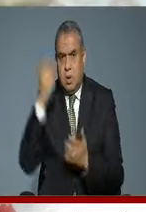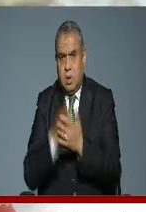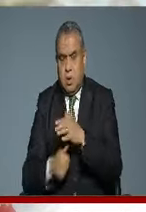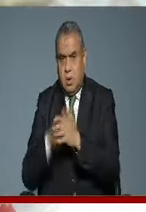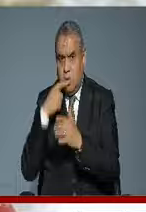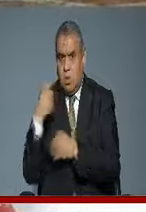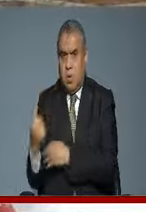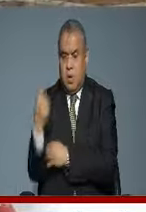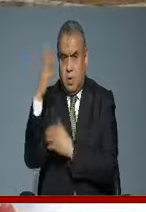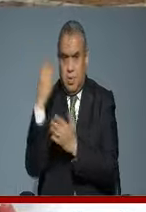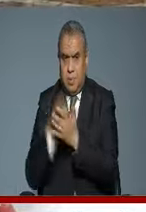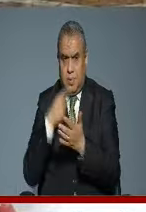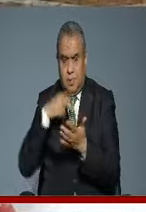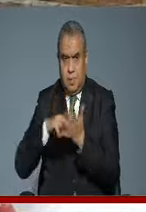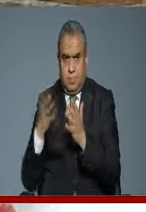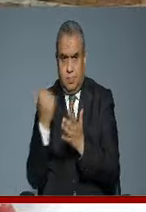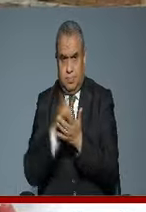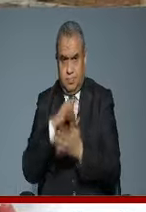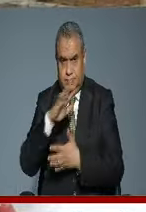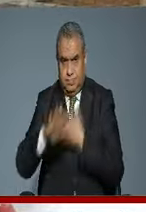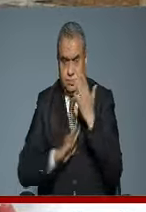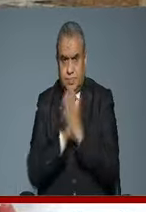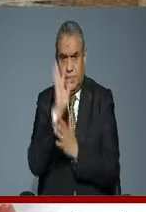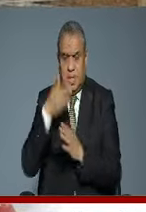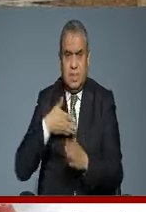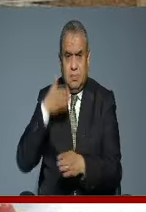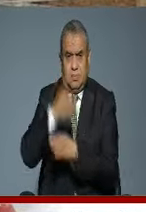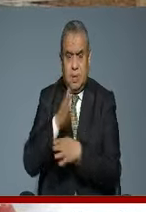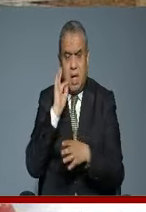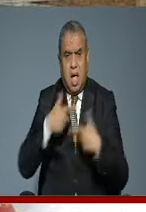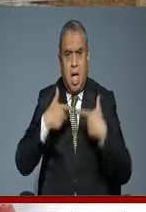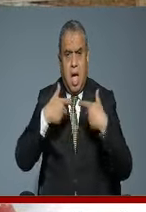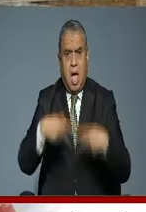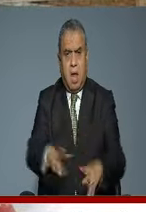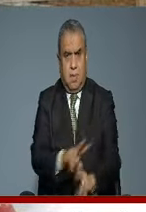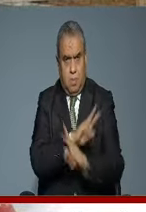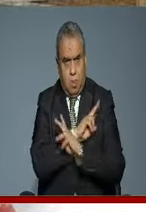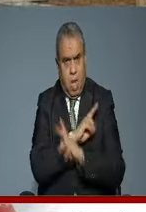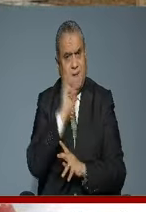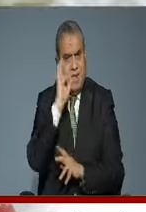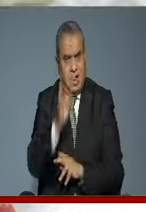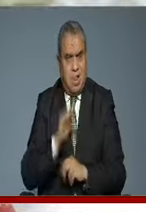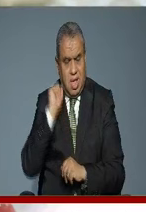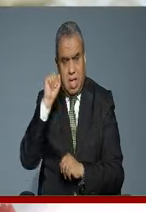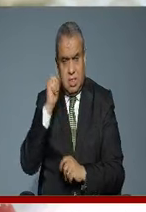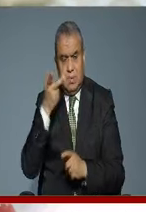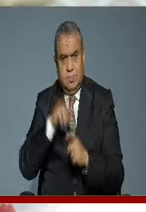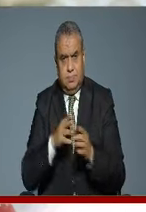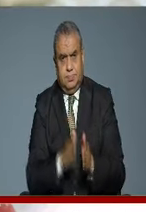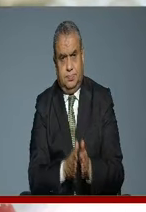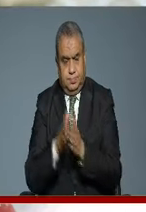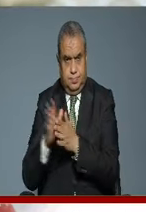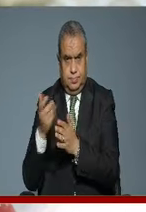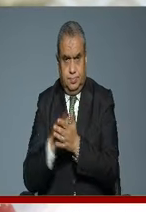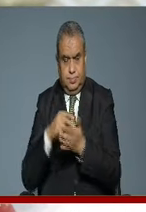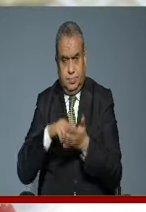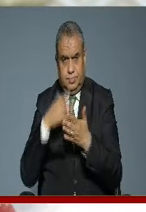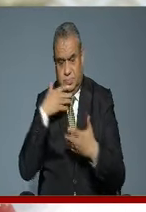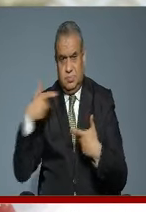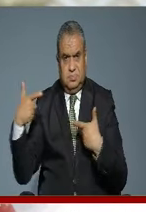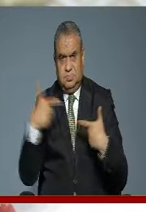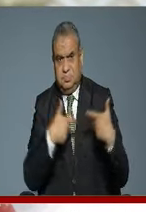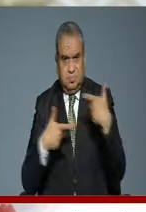لتجنب هذه الحرب و تجنب مغامرات،